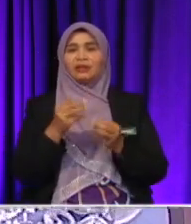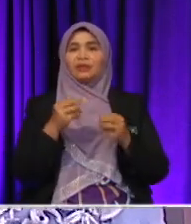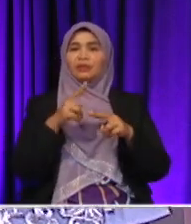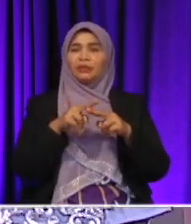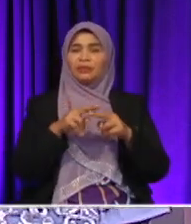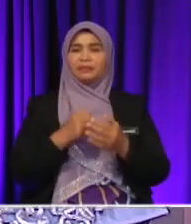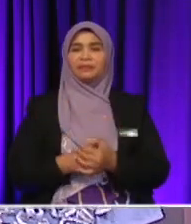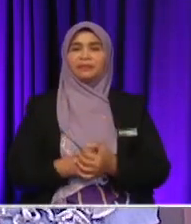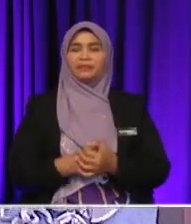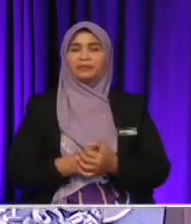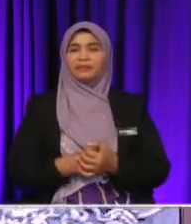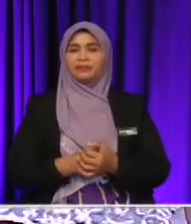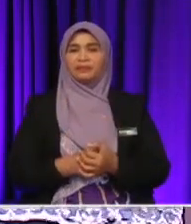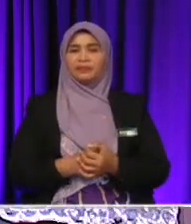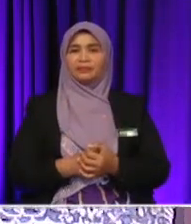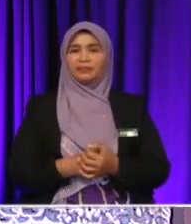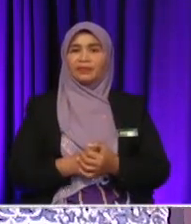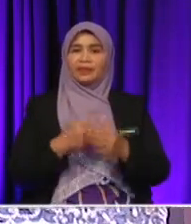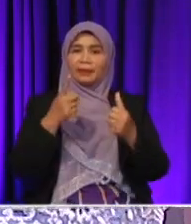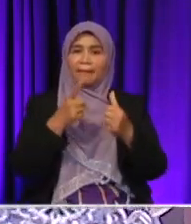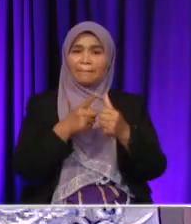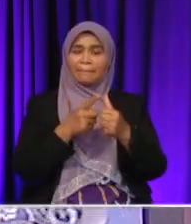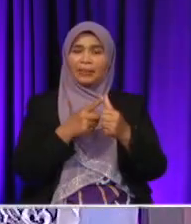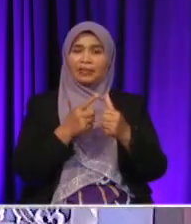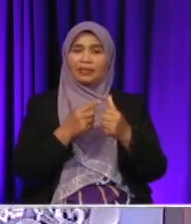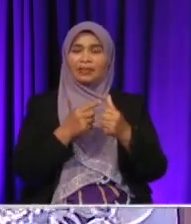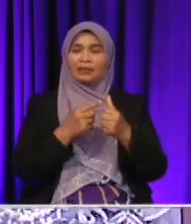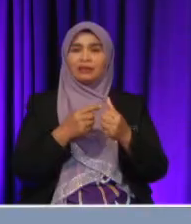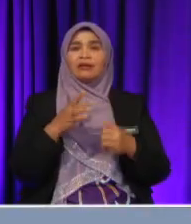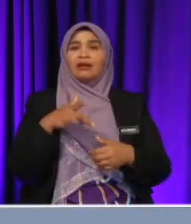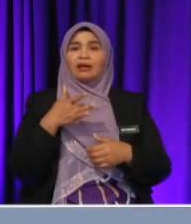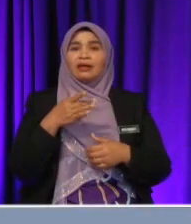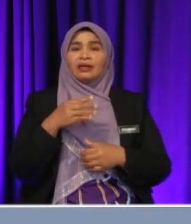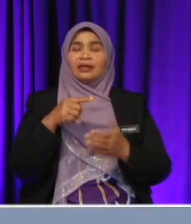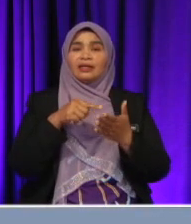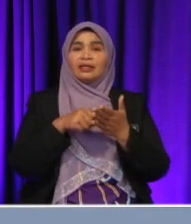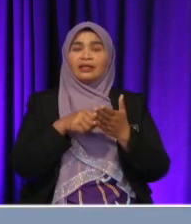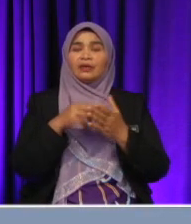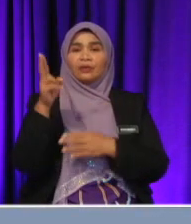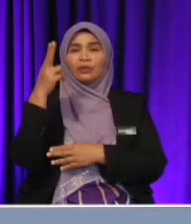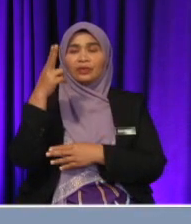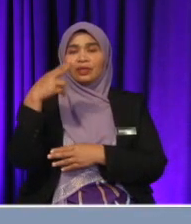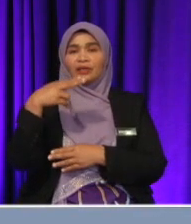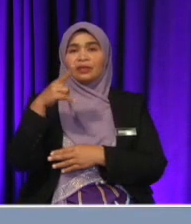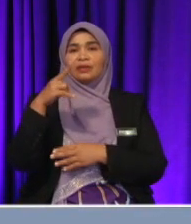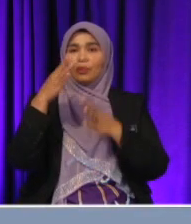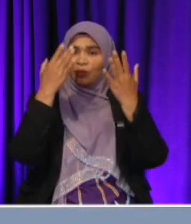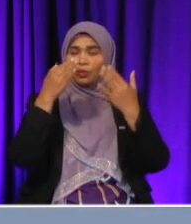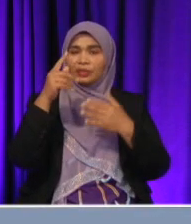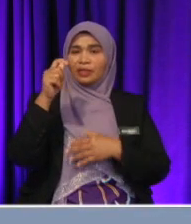ini Oke yang pertama agak-agak ini adalah hutan hujan Tropical